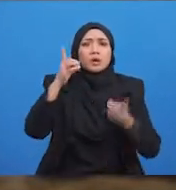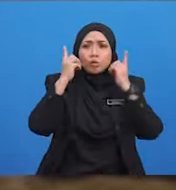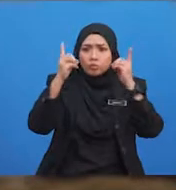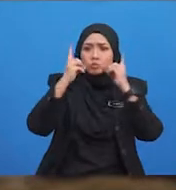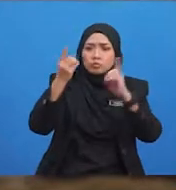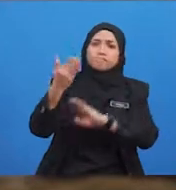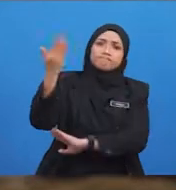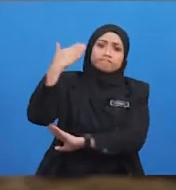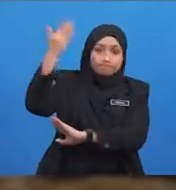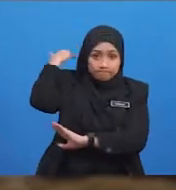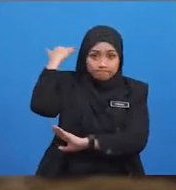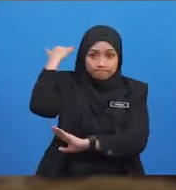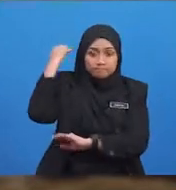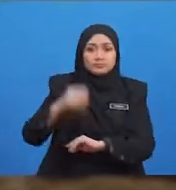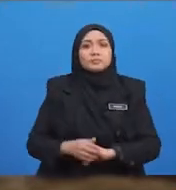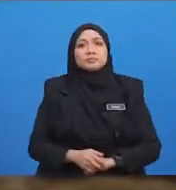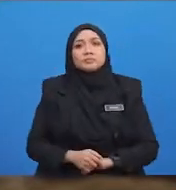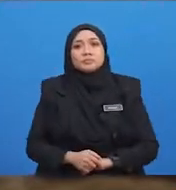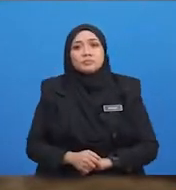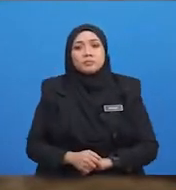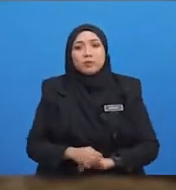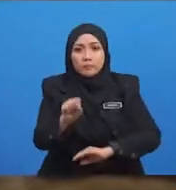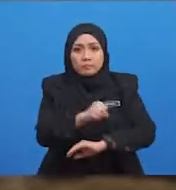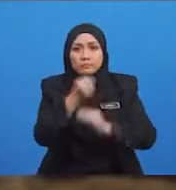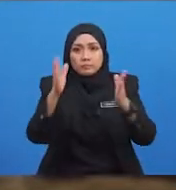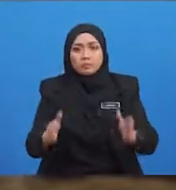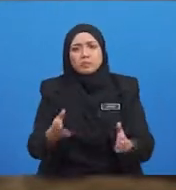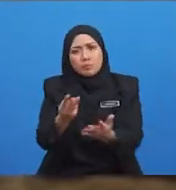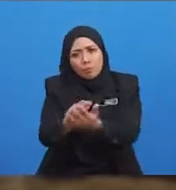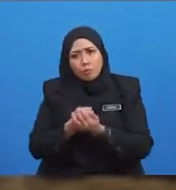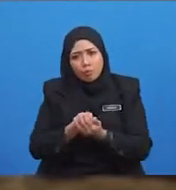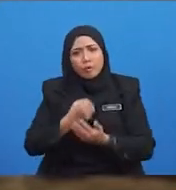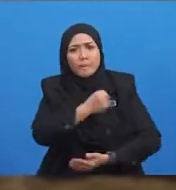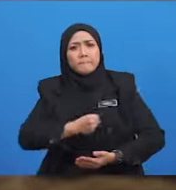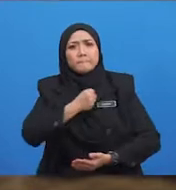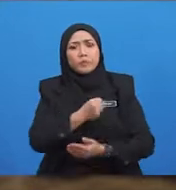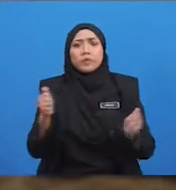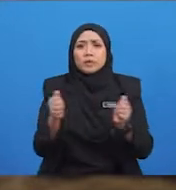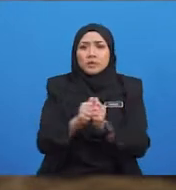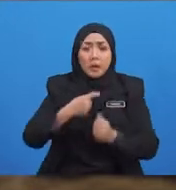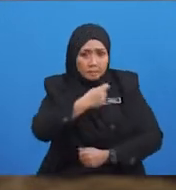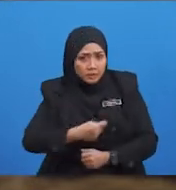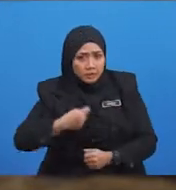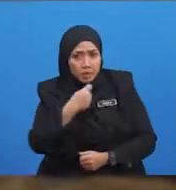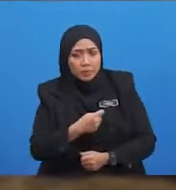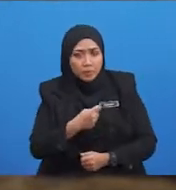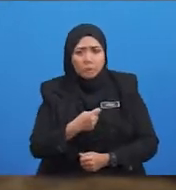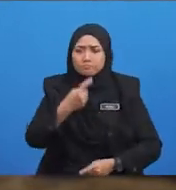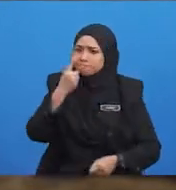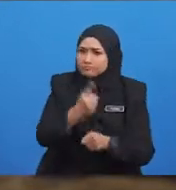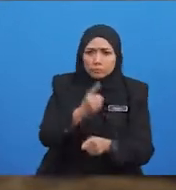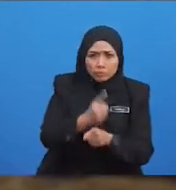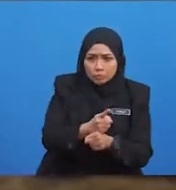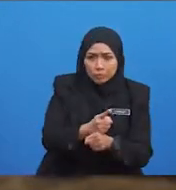lalu. Justru penyajak memohon keampunan dengan bertaubat